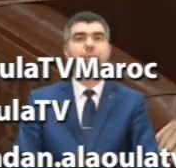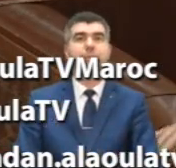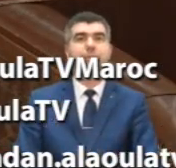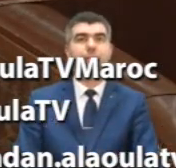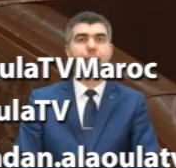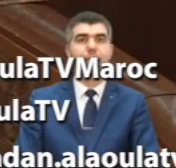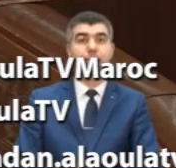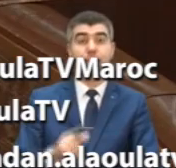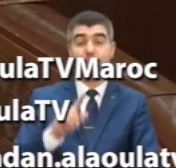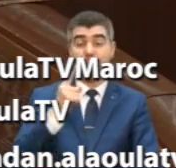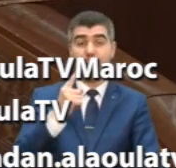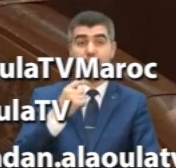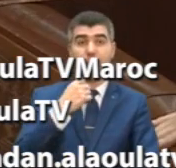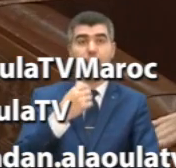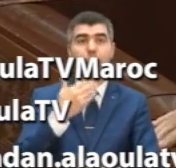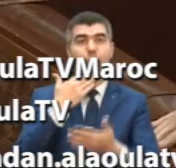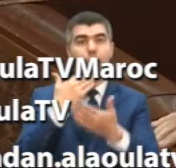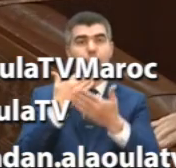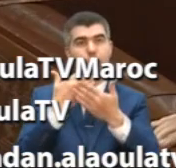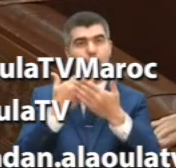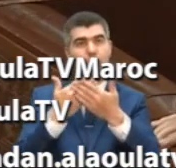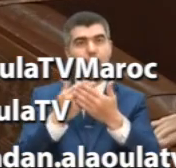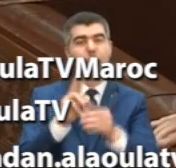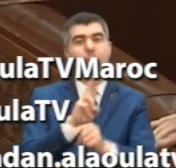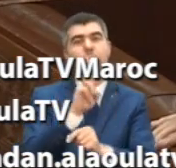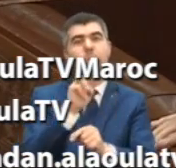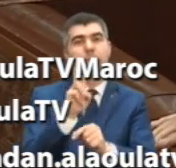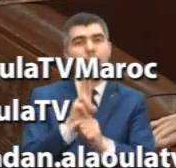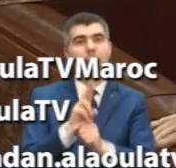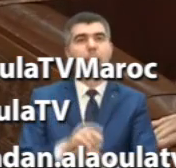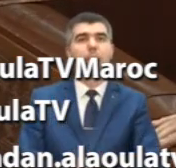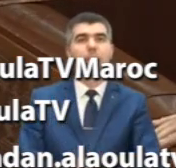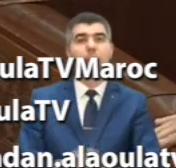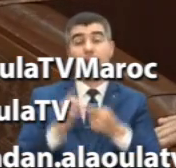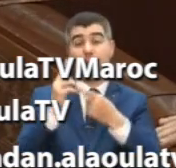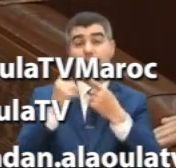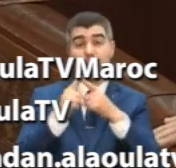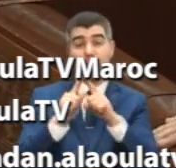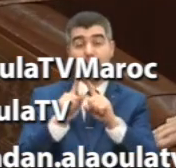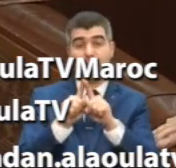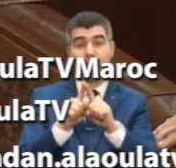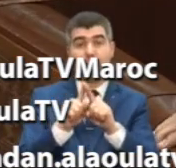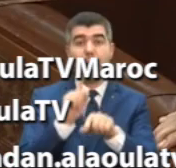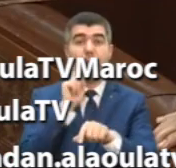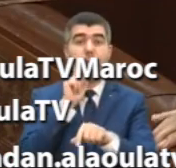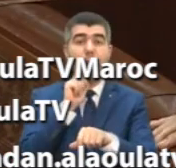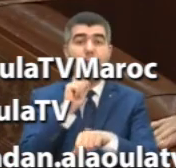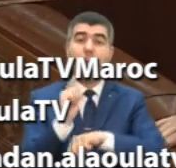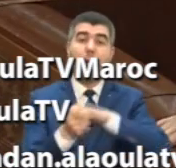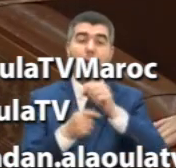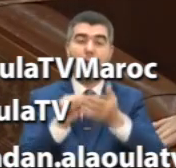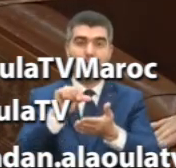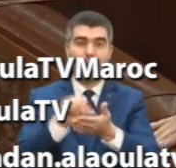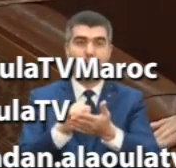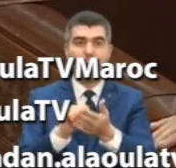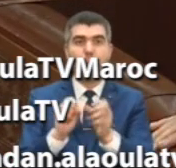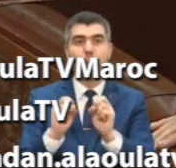أولا أشكرك على هذا السؤال، على اعتبار أن المرأة القروية بالفعل تحتاج إلى